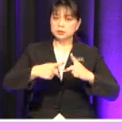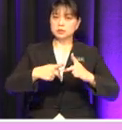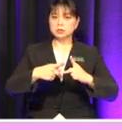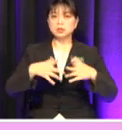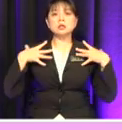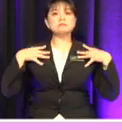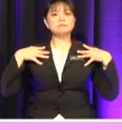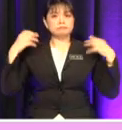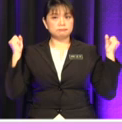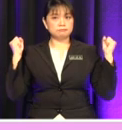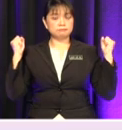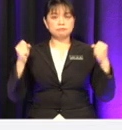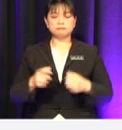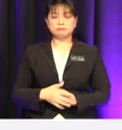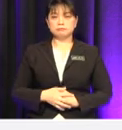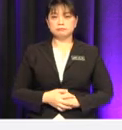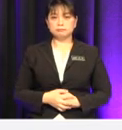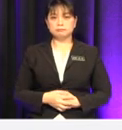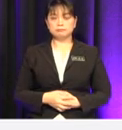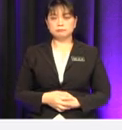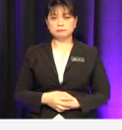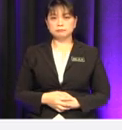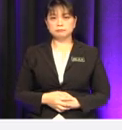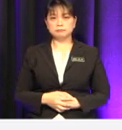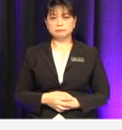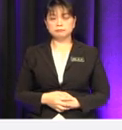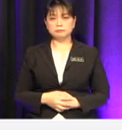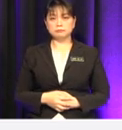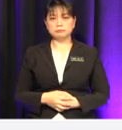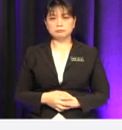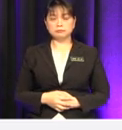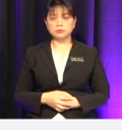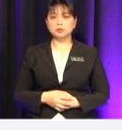Karena makan dan minum sekali rupanya lebih lebih cepat